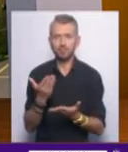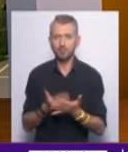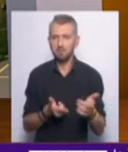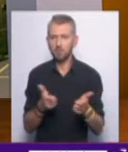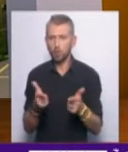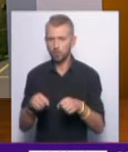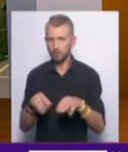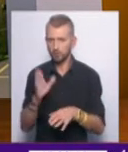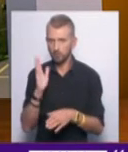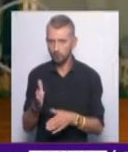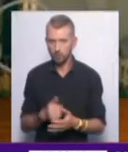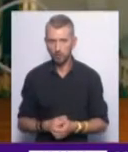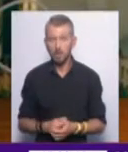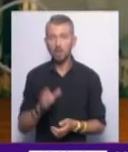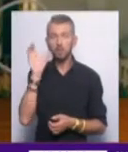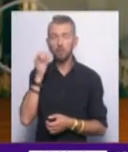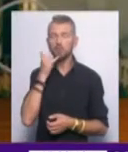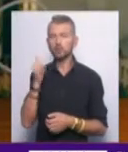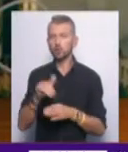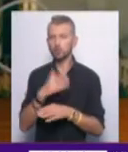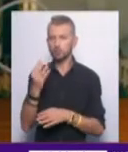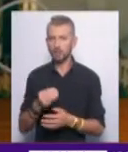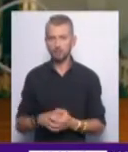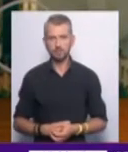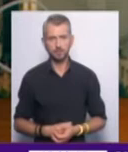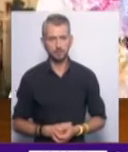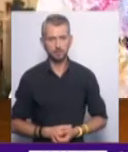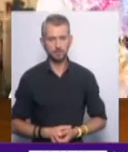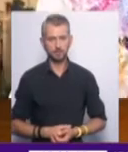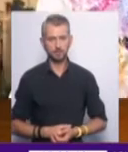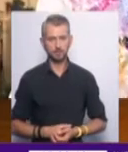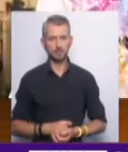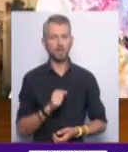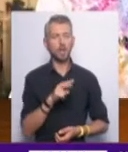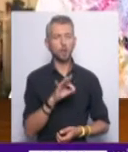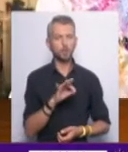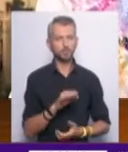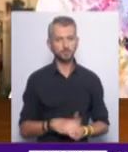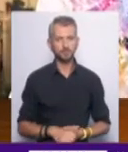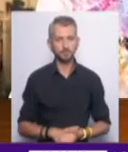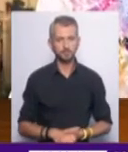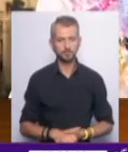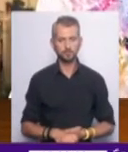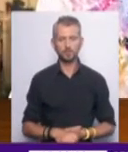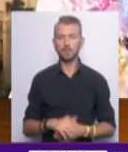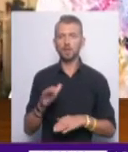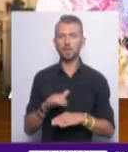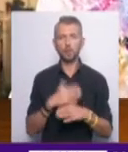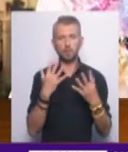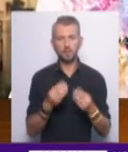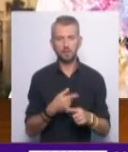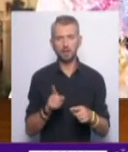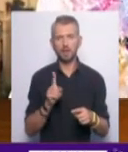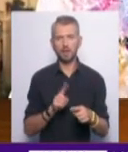підготовлене рішення буде. Слухаємо дзвінок. Добрий день. Алло. Добрий день. Добрий день. Добрий день. Це